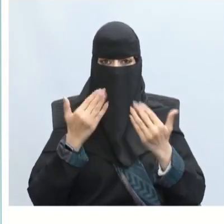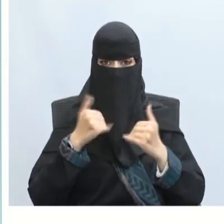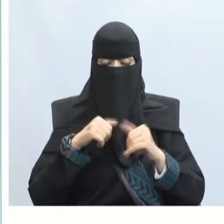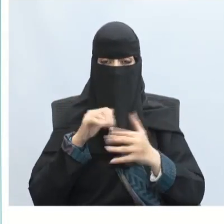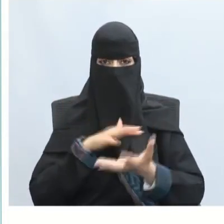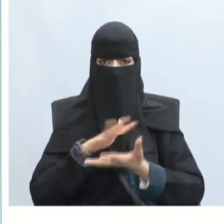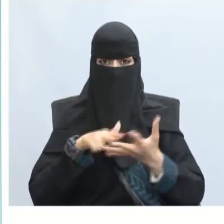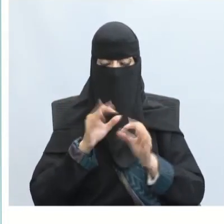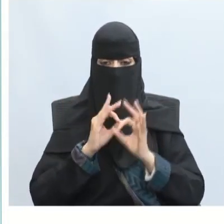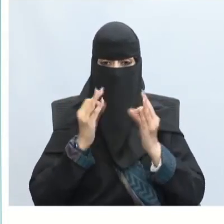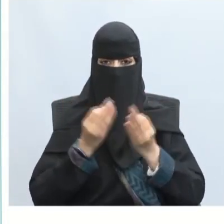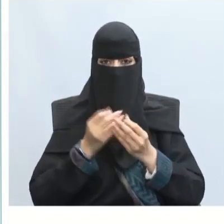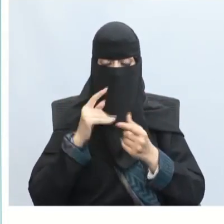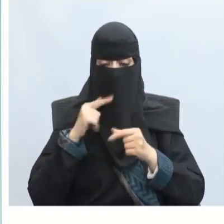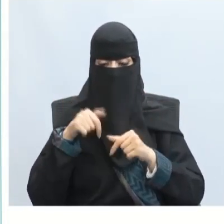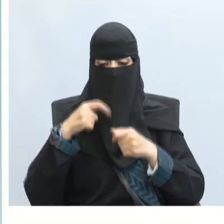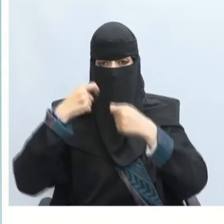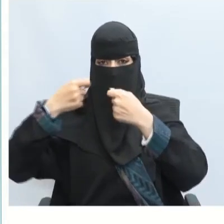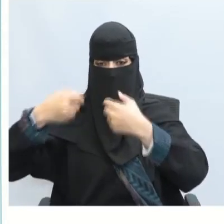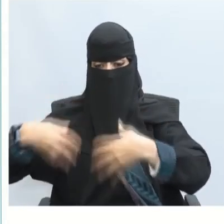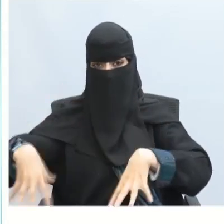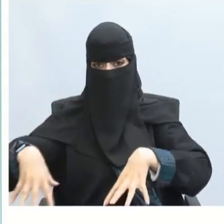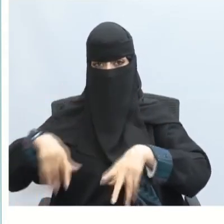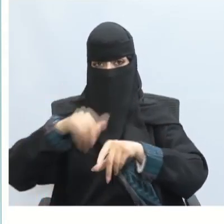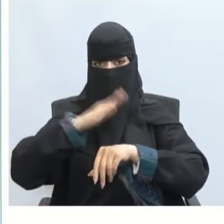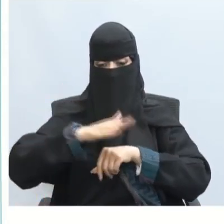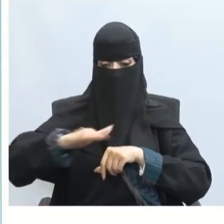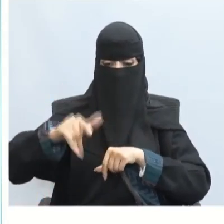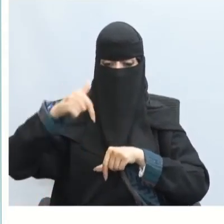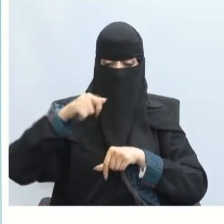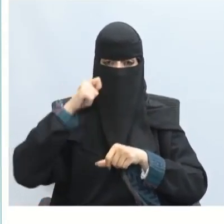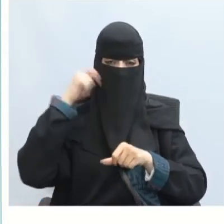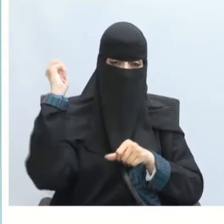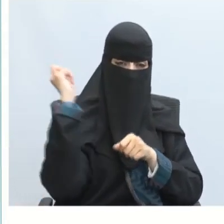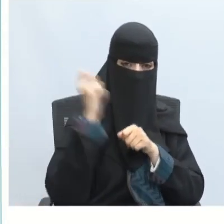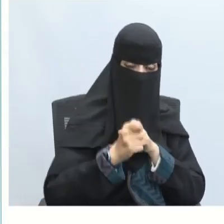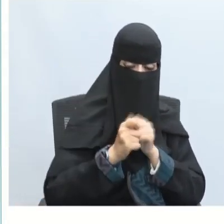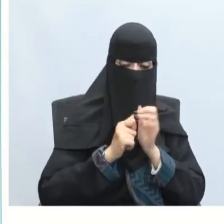ثالثا من المشكله المجتمعيه اهمال الاطفال وايذائهم